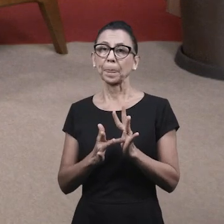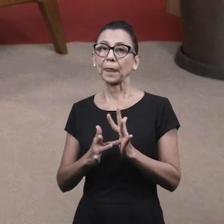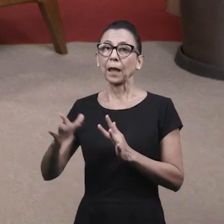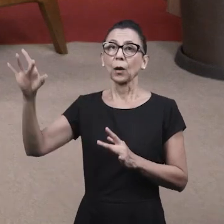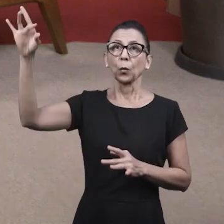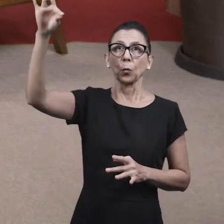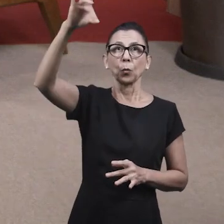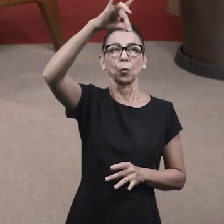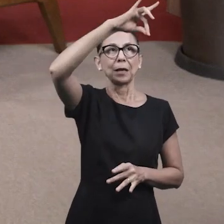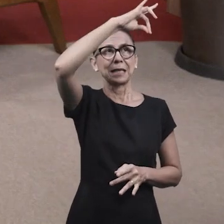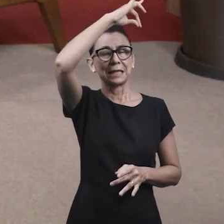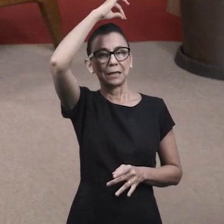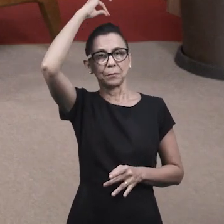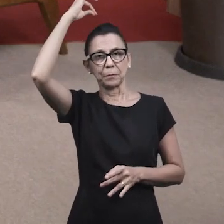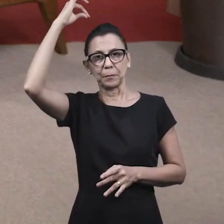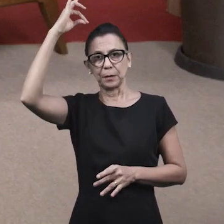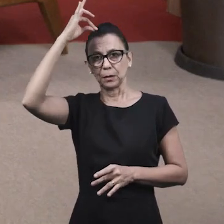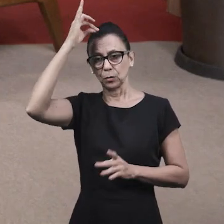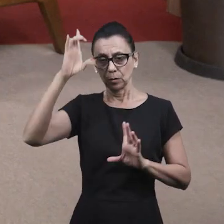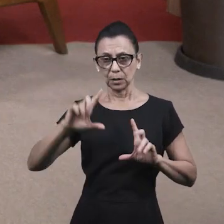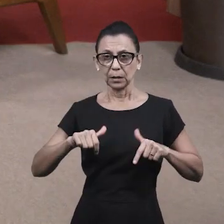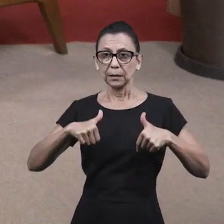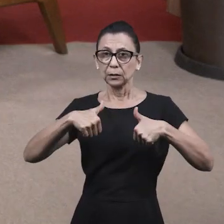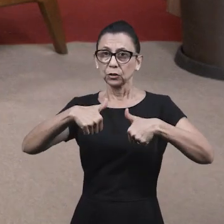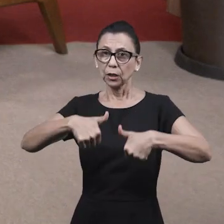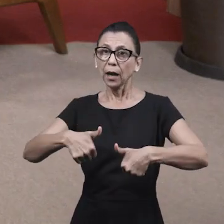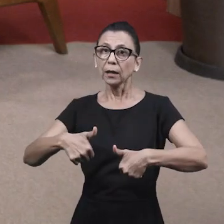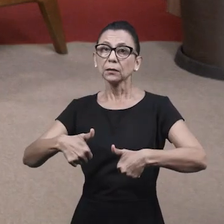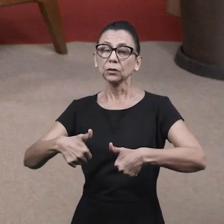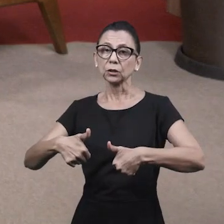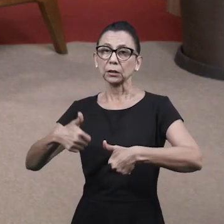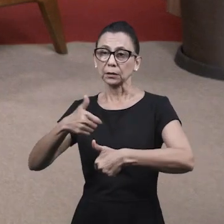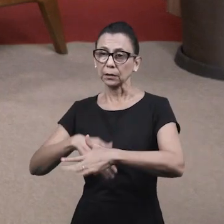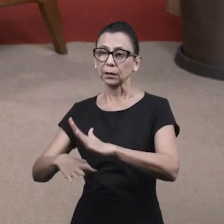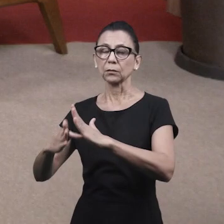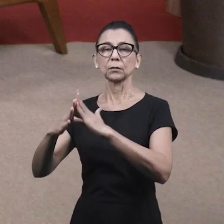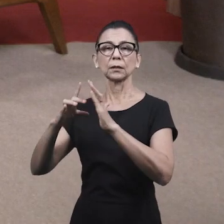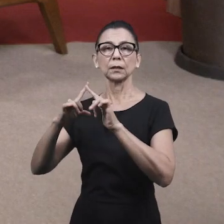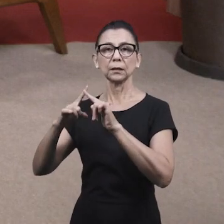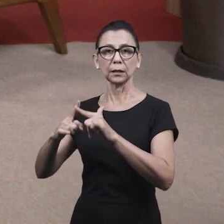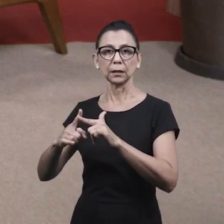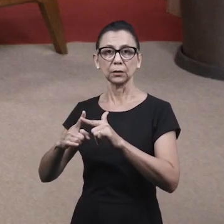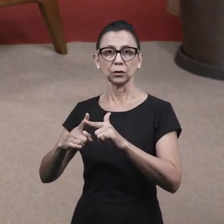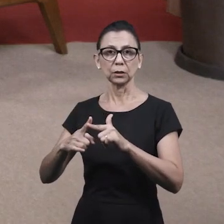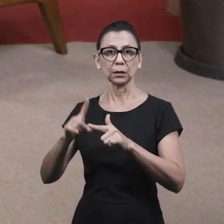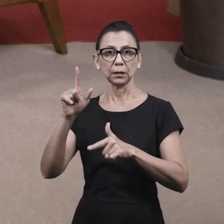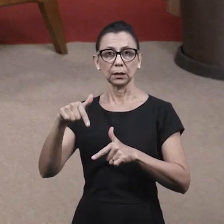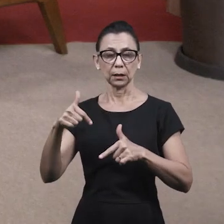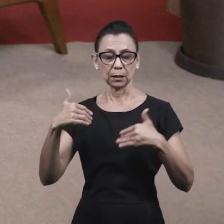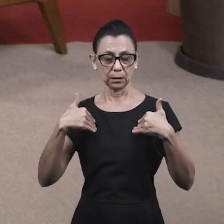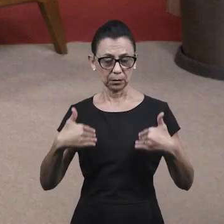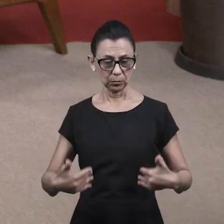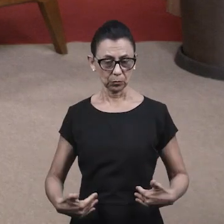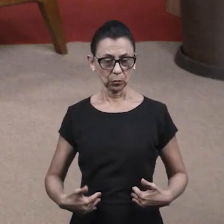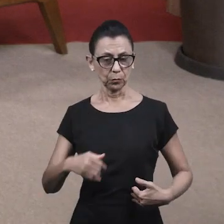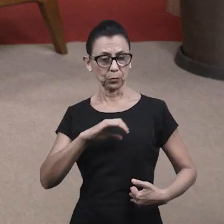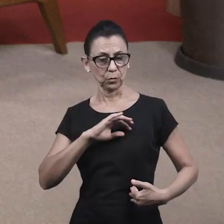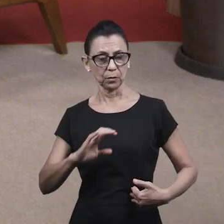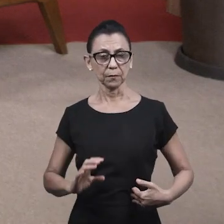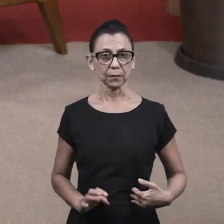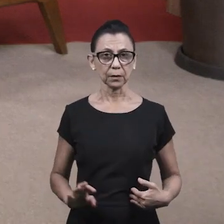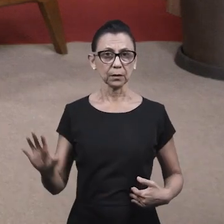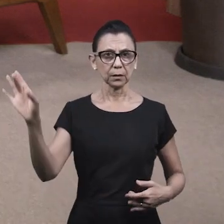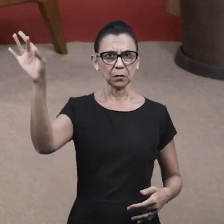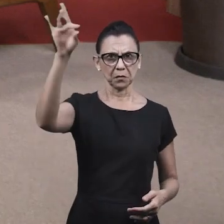c'est le travail du sang. Quand nous prions par le sang de Jésus, ça, c'est l'action du Saint-Esprit dans l'intérieur de l'Église, qui est le corps de Christ. Le